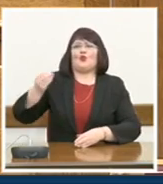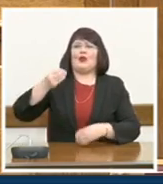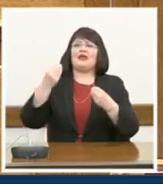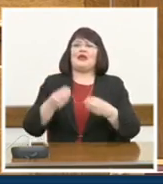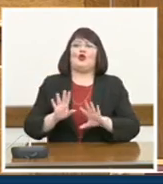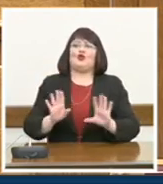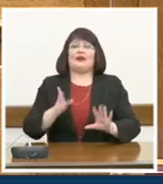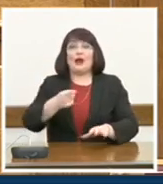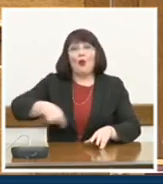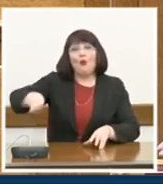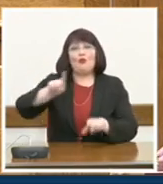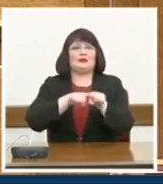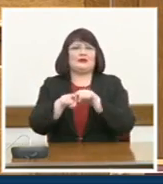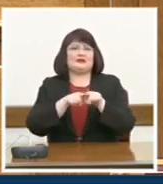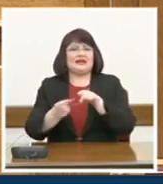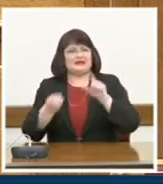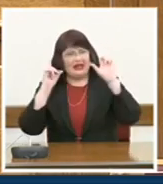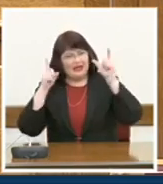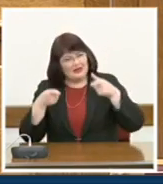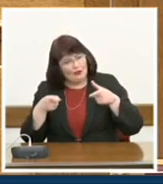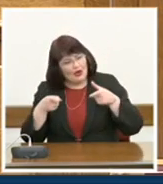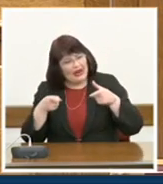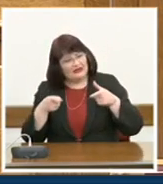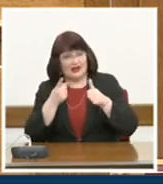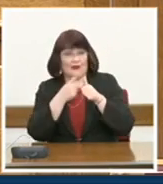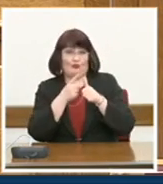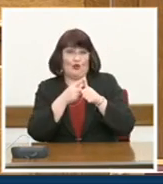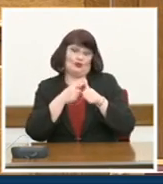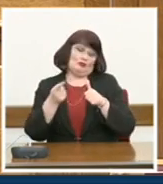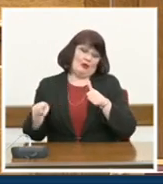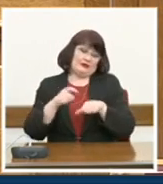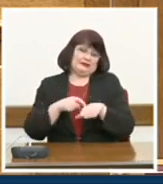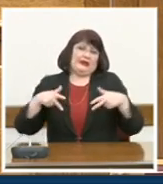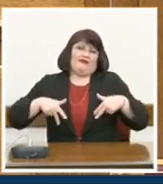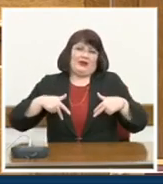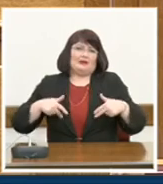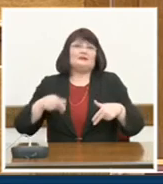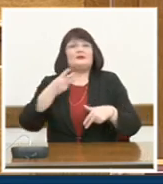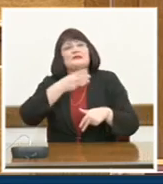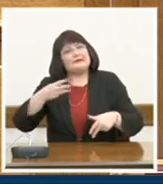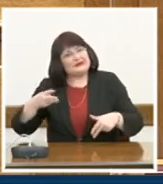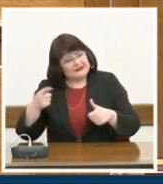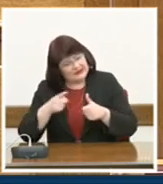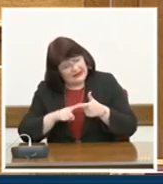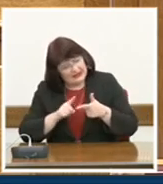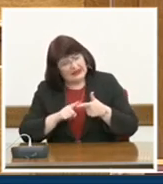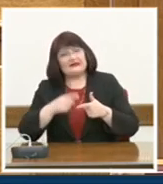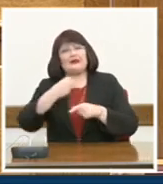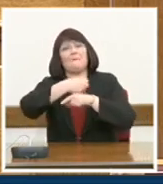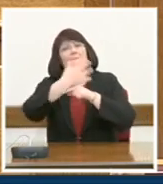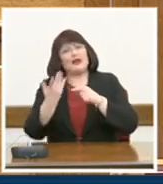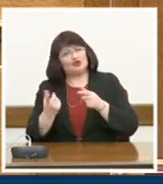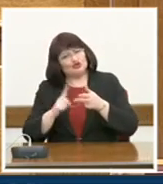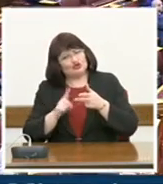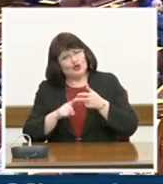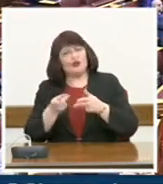σας. Και τη Νέα Δημοκρατία πρωτίστως που είναι στην κυβέρνηση, αλλά και το ΣΥΡΙΖΑ και το ΠΑΣΟΚ και τα